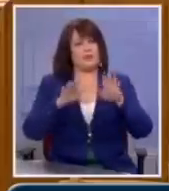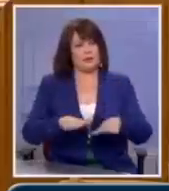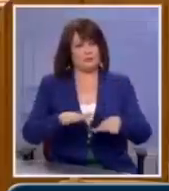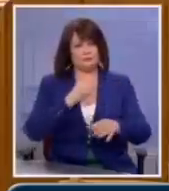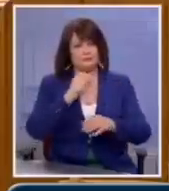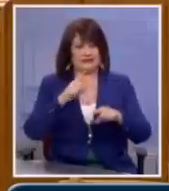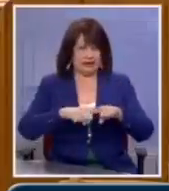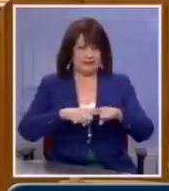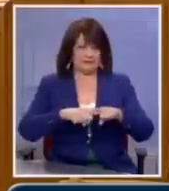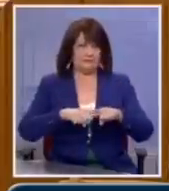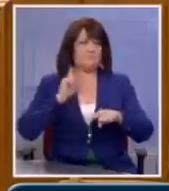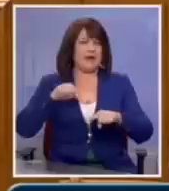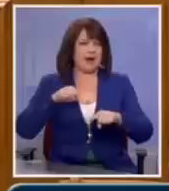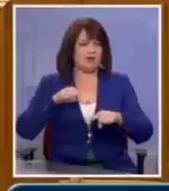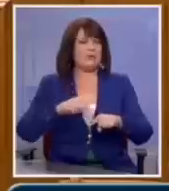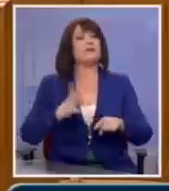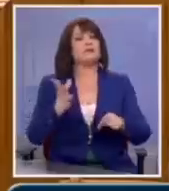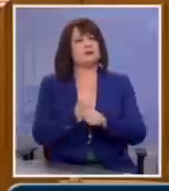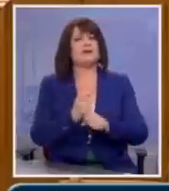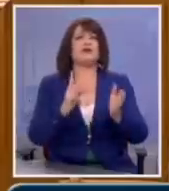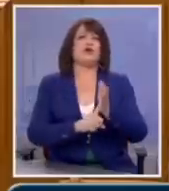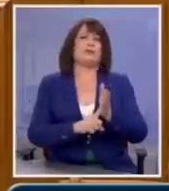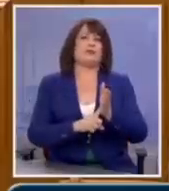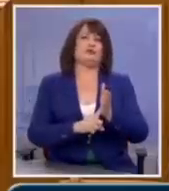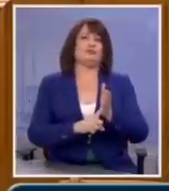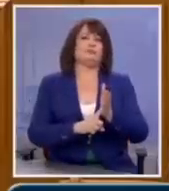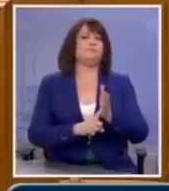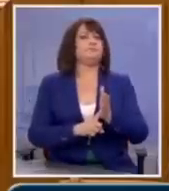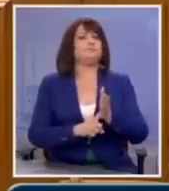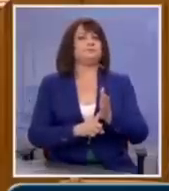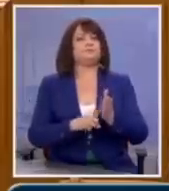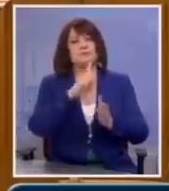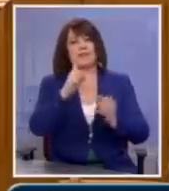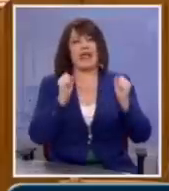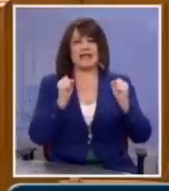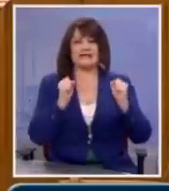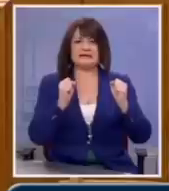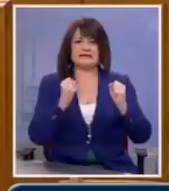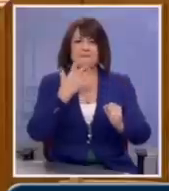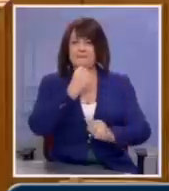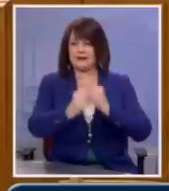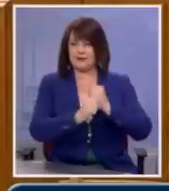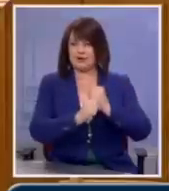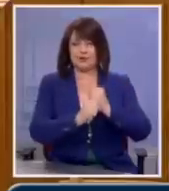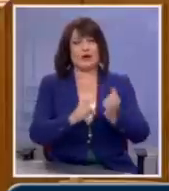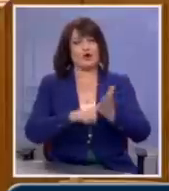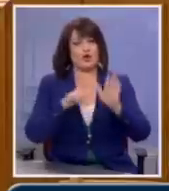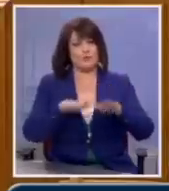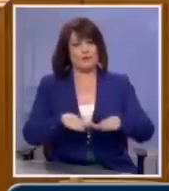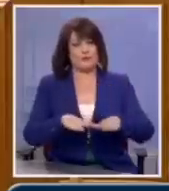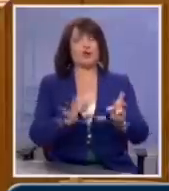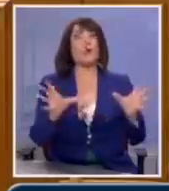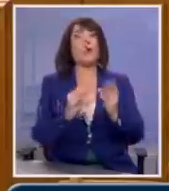μας. Πήρε τελικά την νομιμότητα. Έζησε και 5 χρόνια νόμιμος. Πάμε